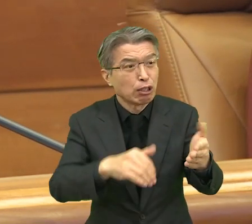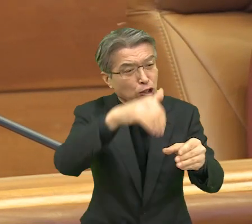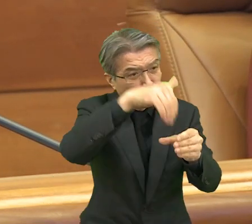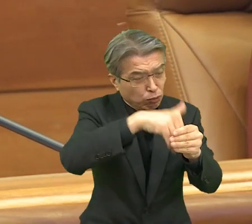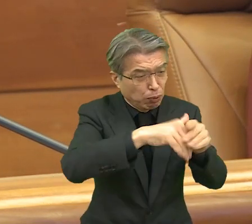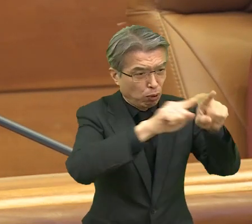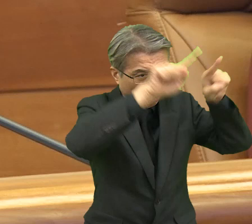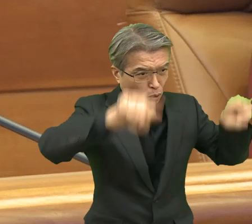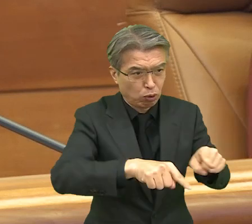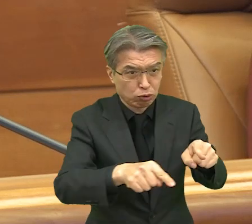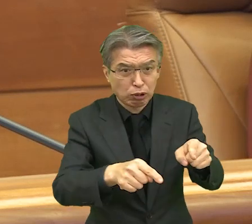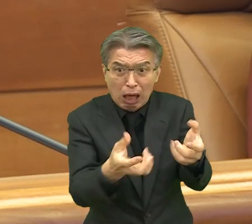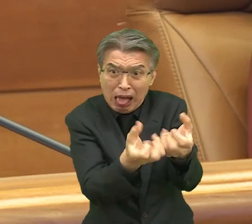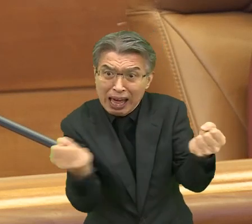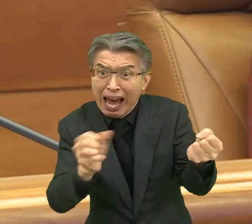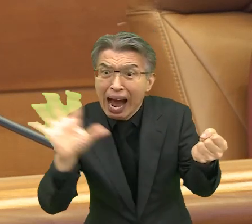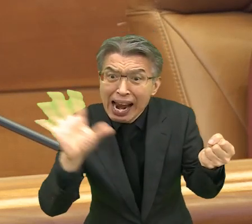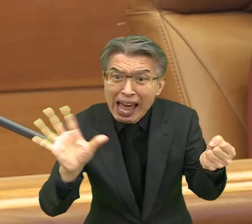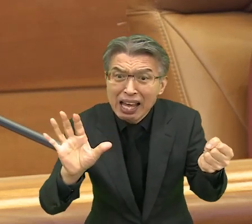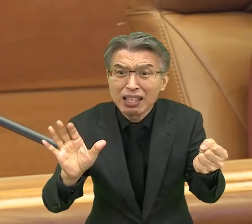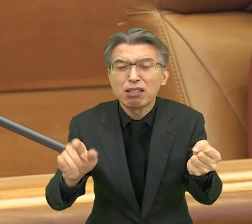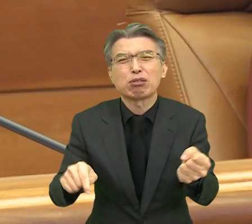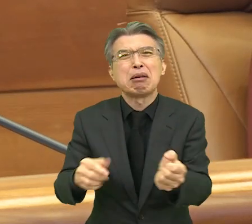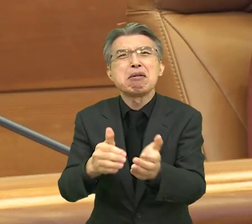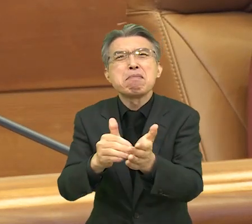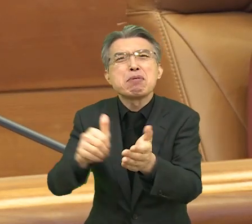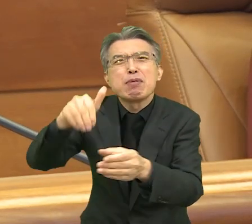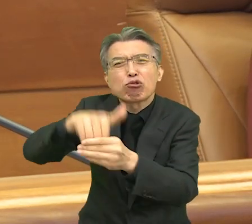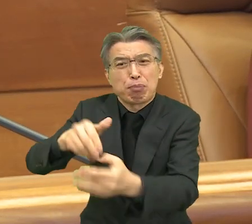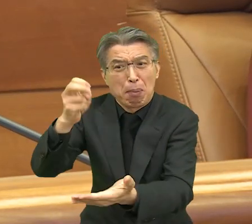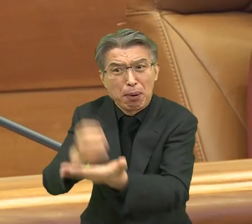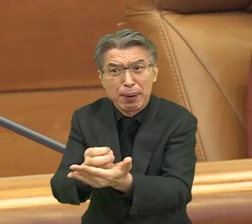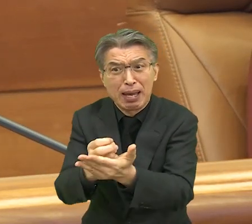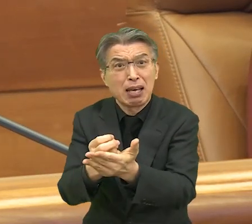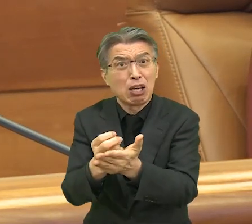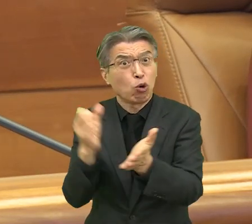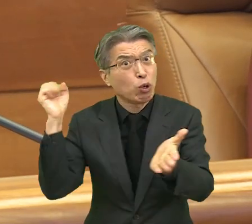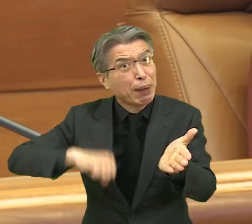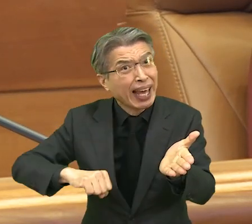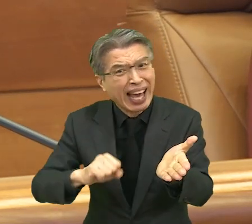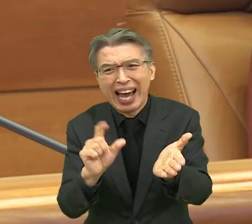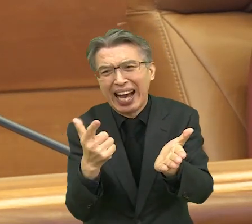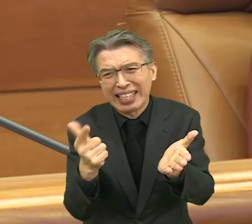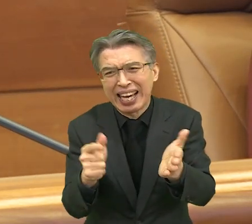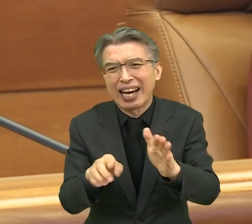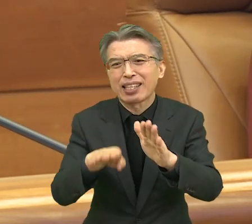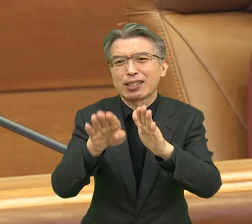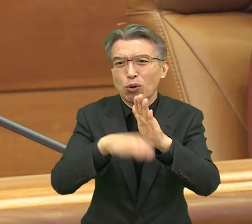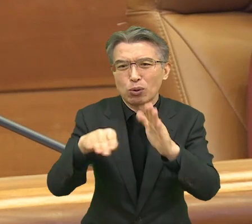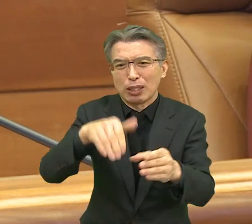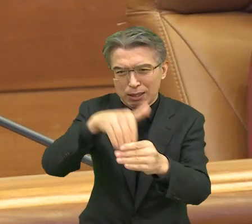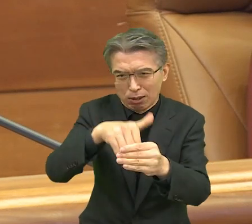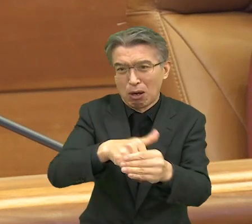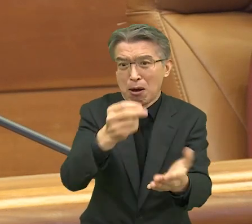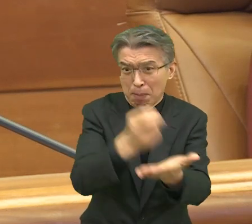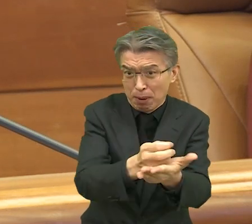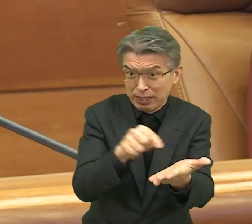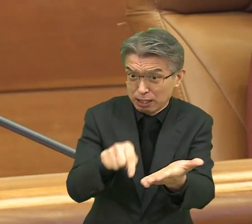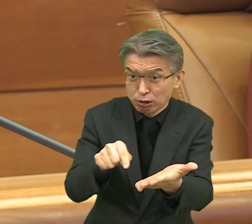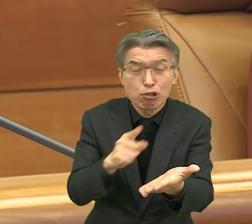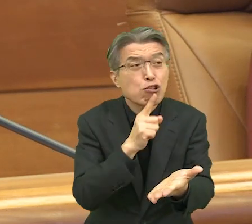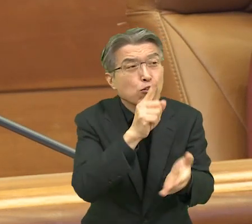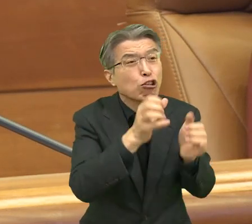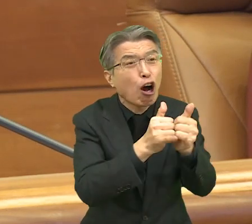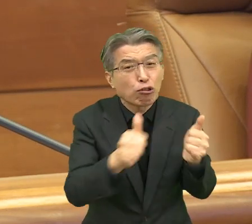이유만으로 비밀투표 원칙에 위배된다고 할 수 없습니다. 따라서 공선법 조항은 청구인들의